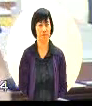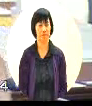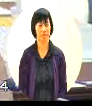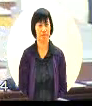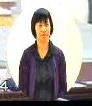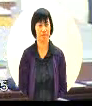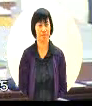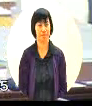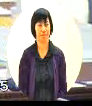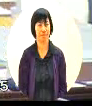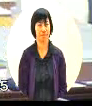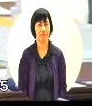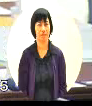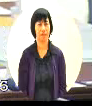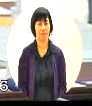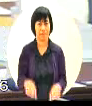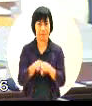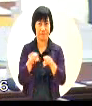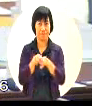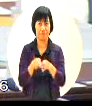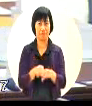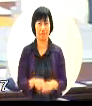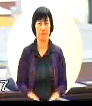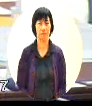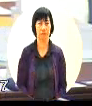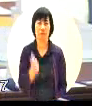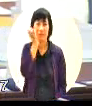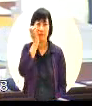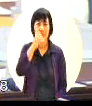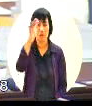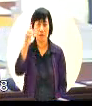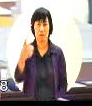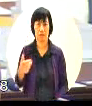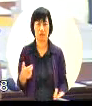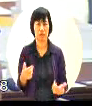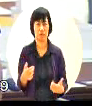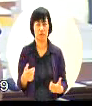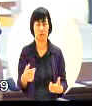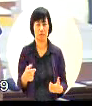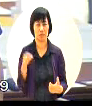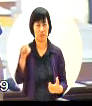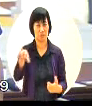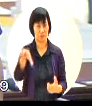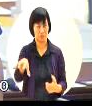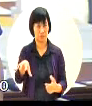咱186线吼，就是。工商交流道啊，到